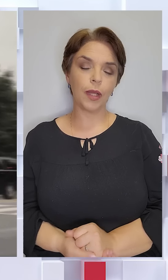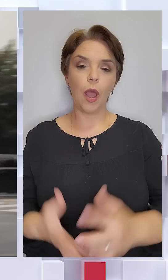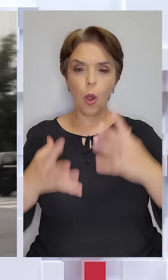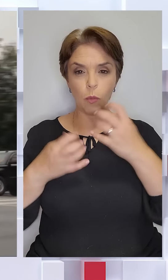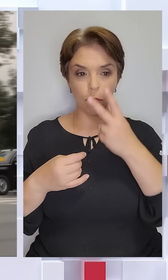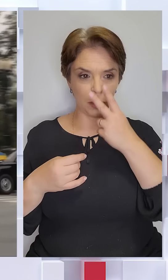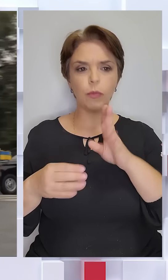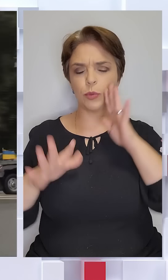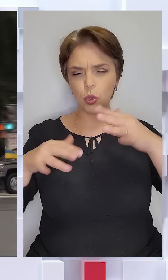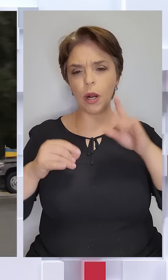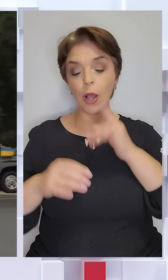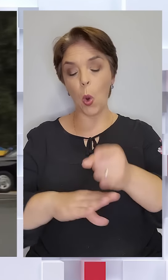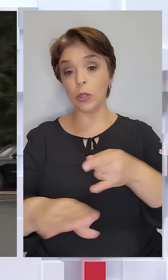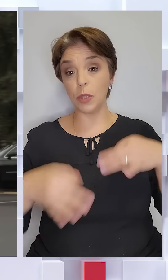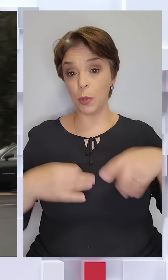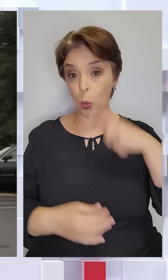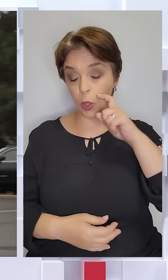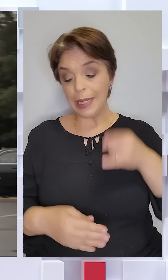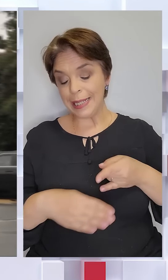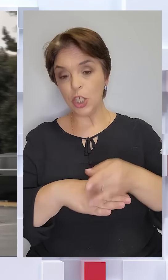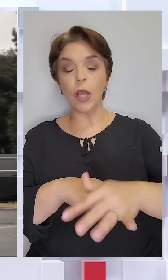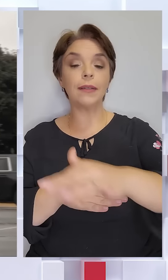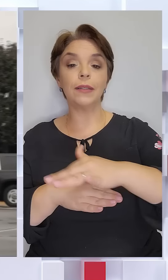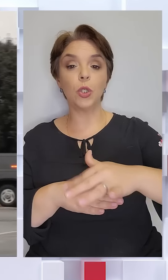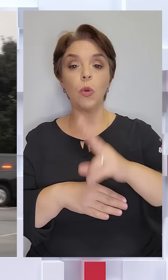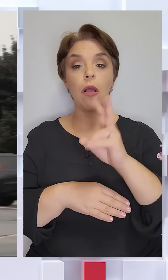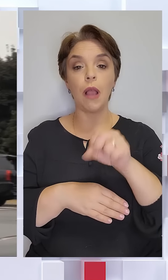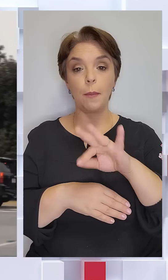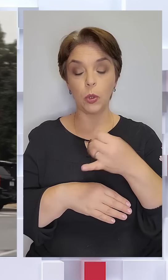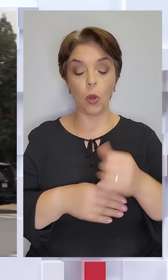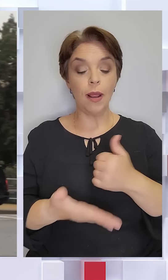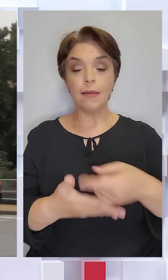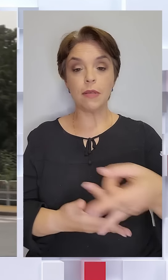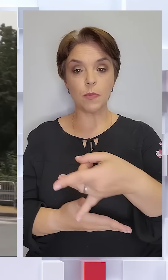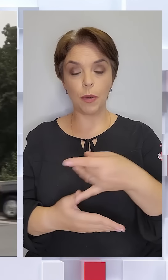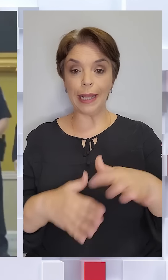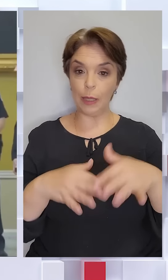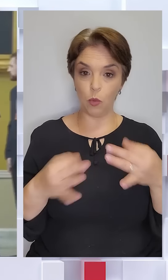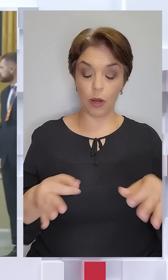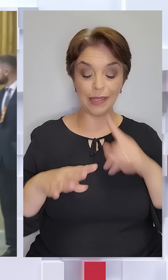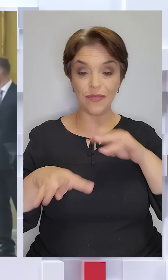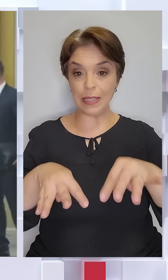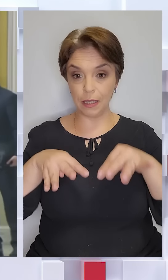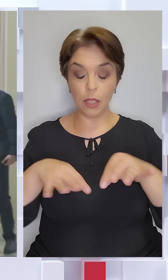Похмурого дощового ранку кортеж президента України заїжджає на територію Капітолію. Лідери республіканців та демократів у Сенаті проводять